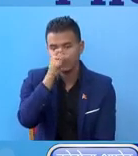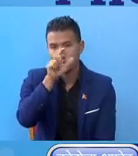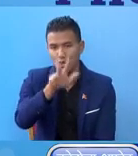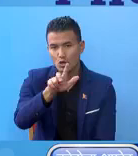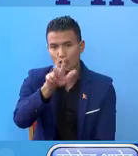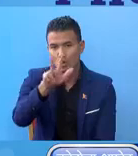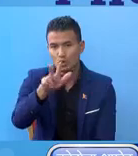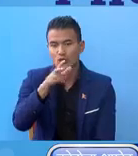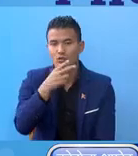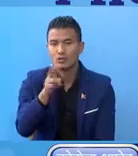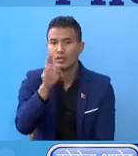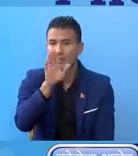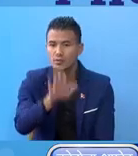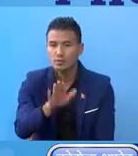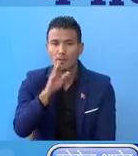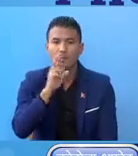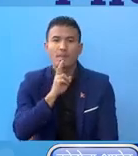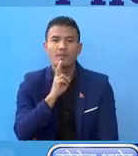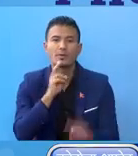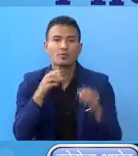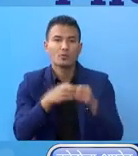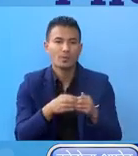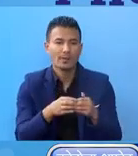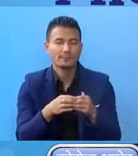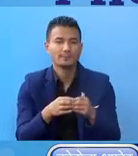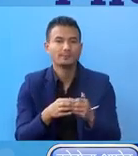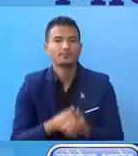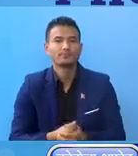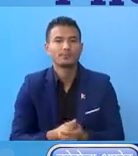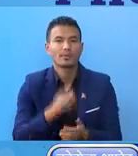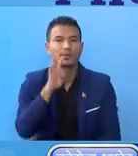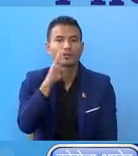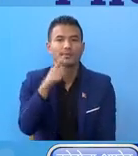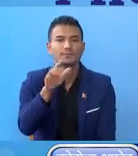34,4,778 रहेको छ र भाइबर ग्रुपमा जोडिनेको संख्या